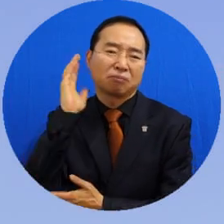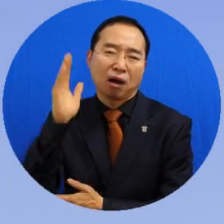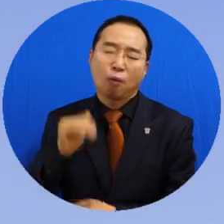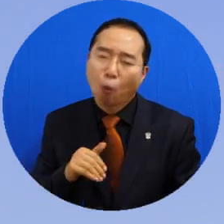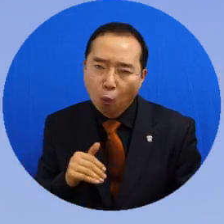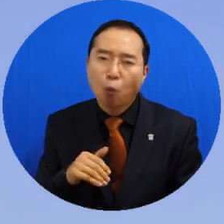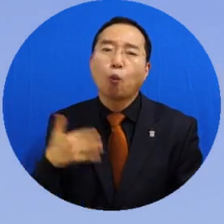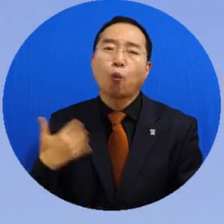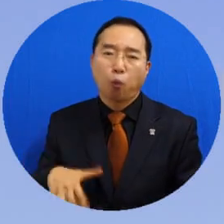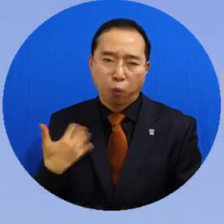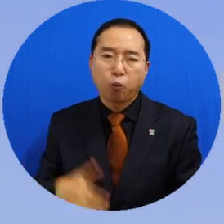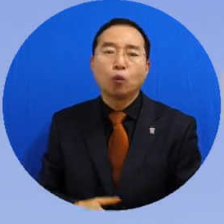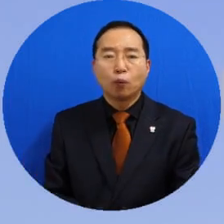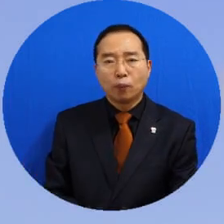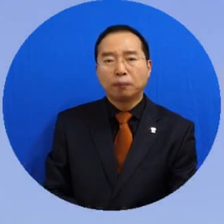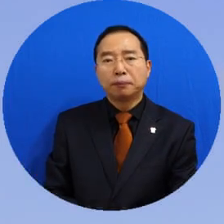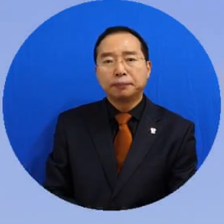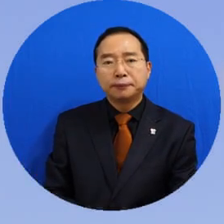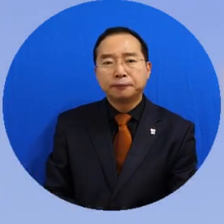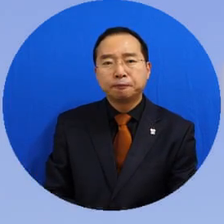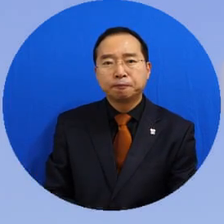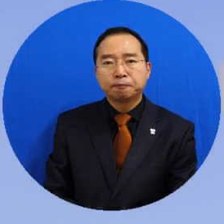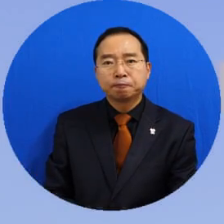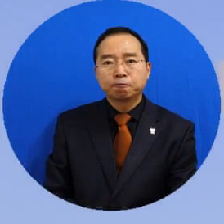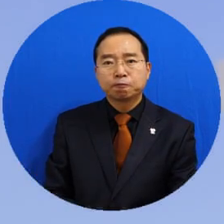시각을 바꿔줬습니다. 저한테는